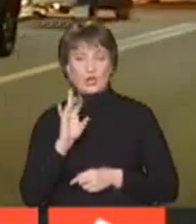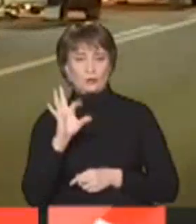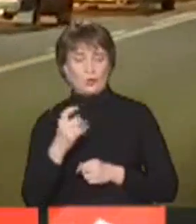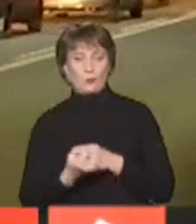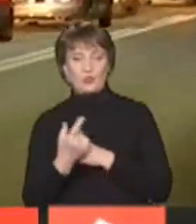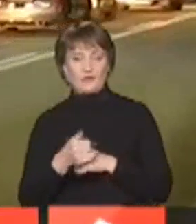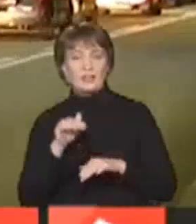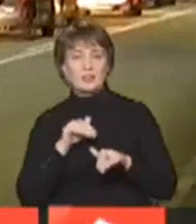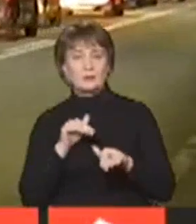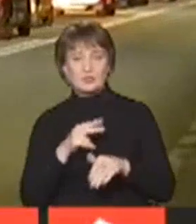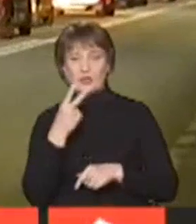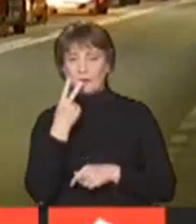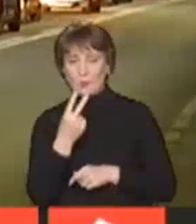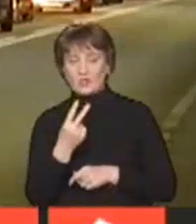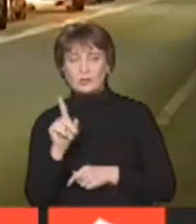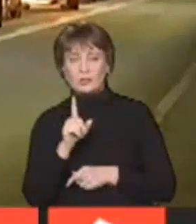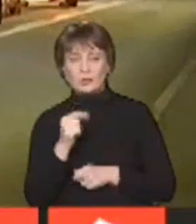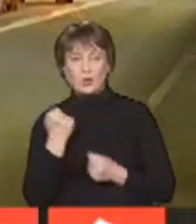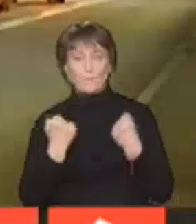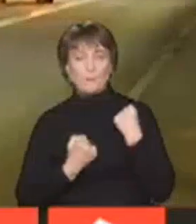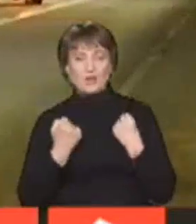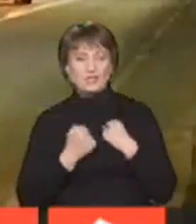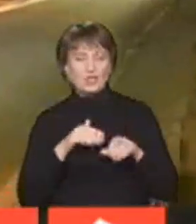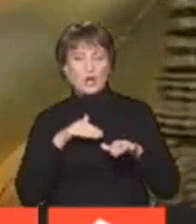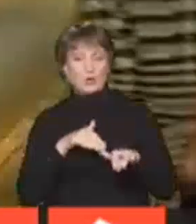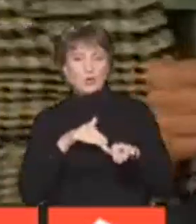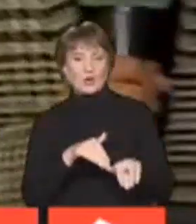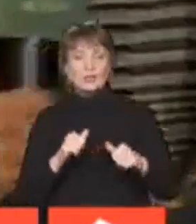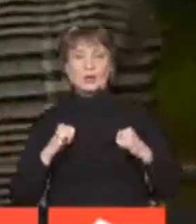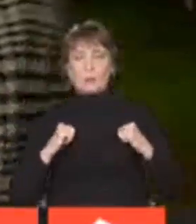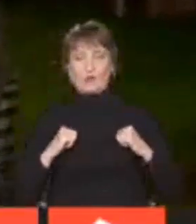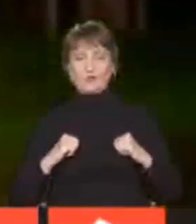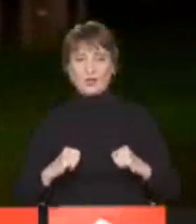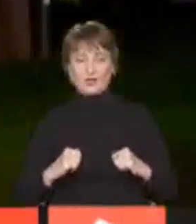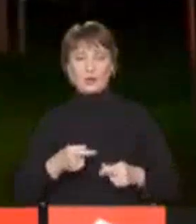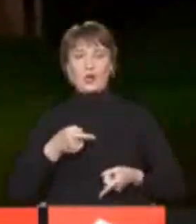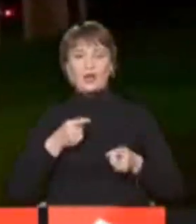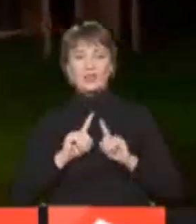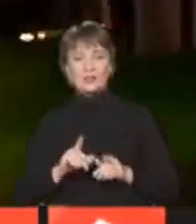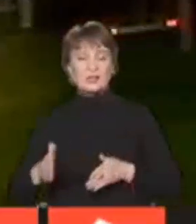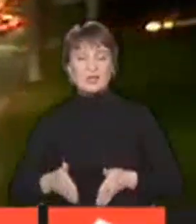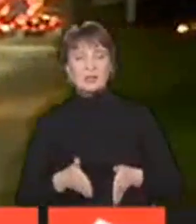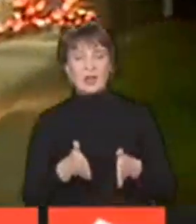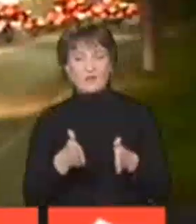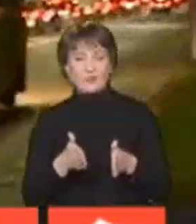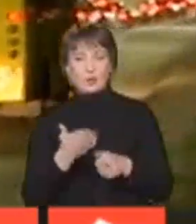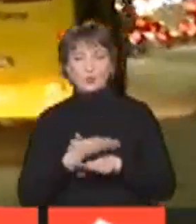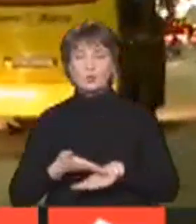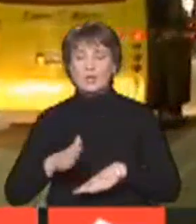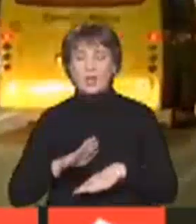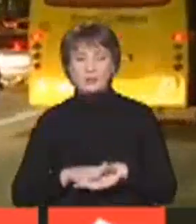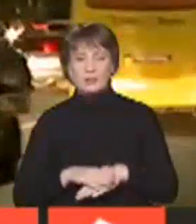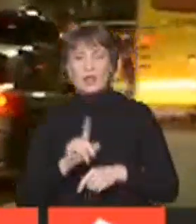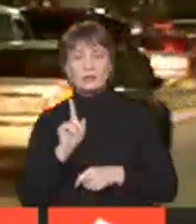власне, можете бачити, що машини рухаються доволі повільно і дійсно трафік ускладнений. Ну, можу сказати,